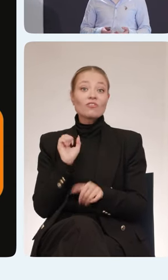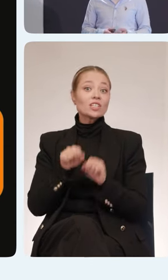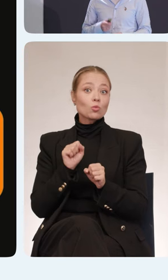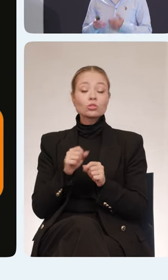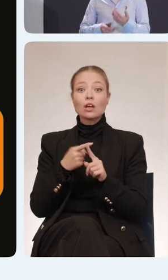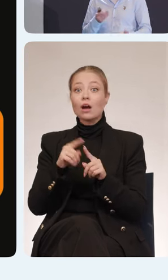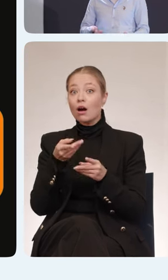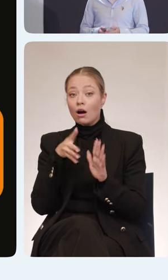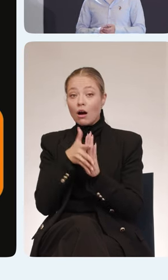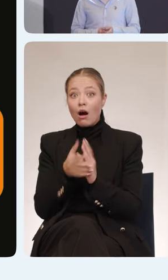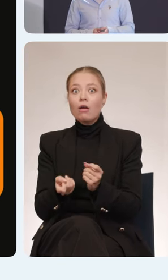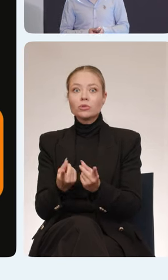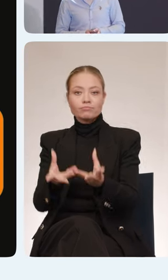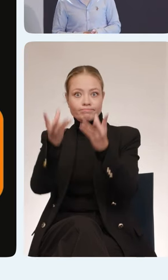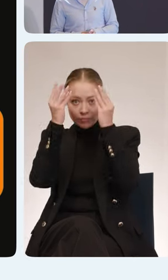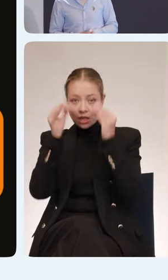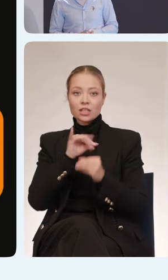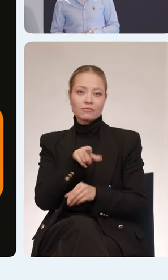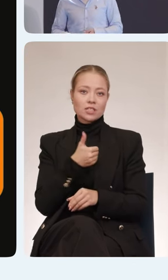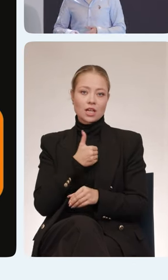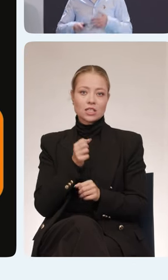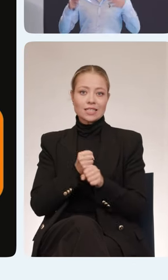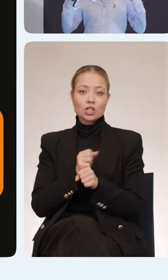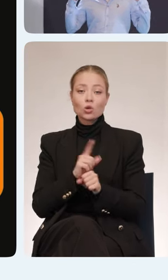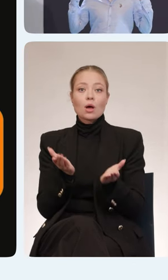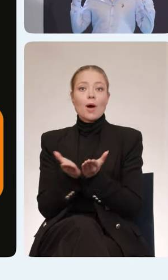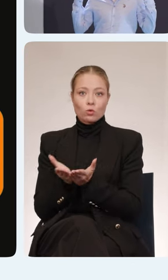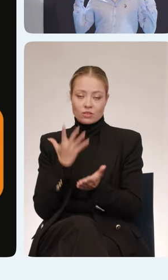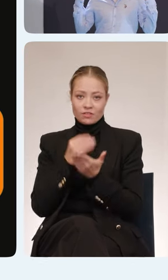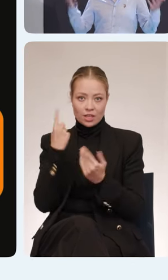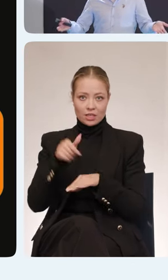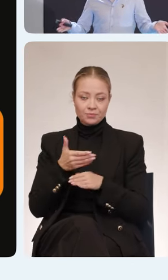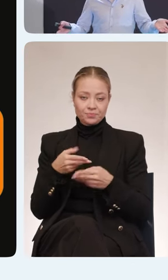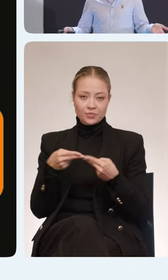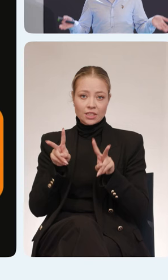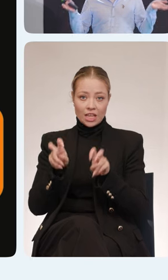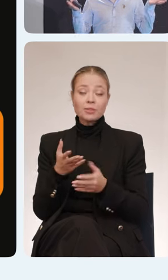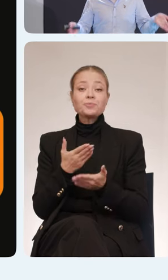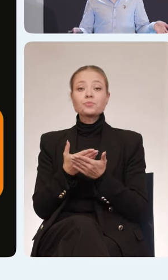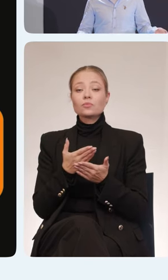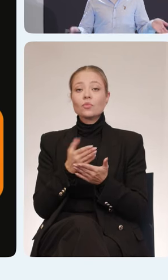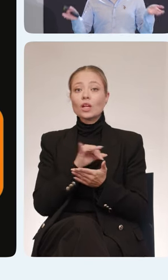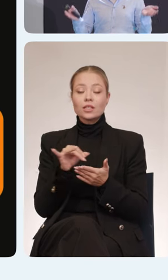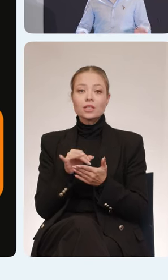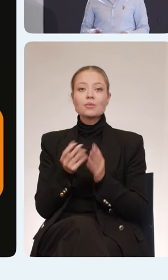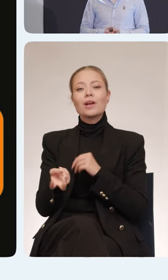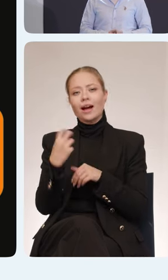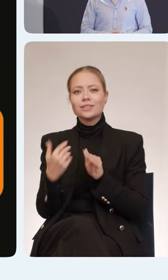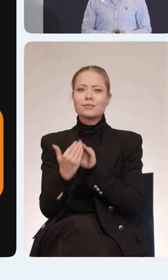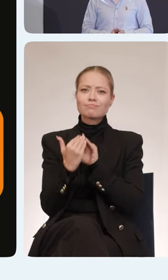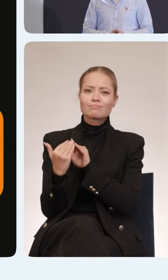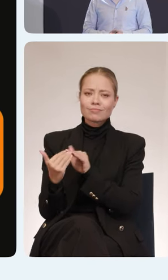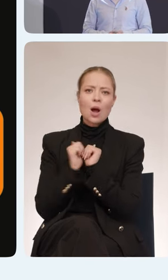вас натолкнут, и вы захотите сделать что-то похожее в своей теме. Приходите партнериться,